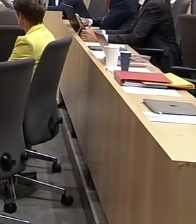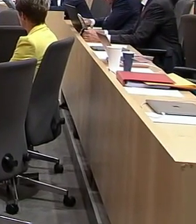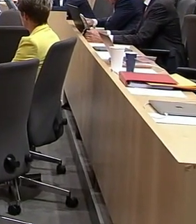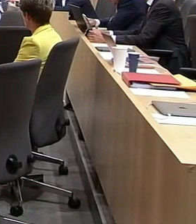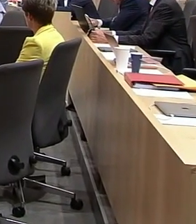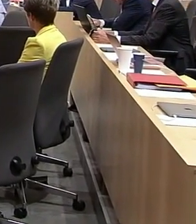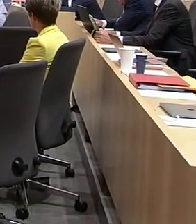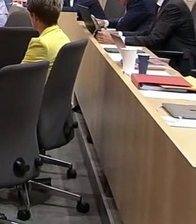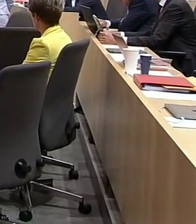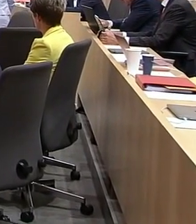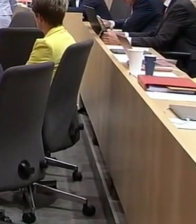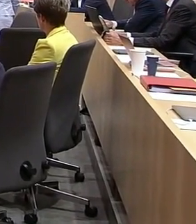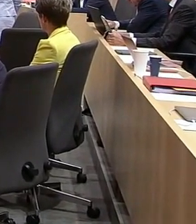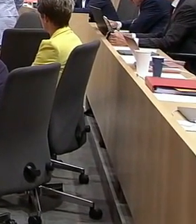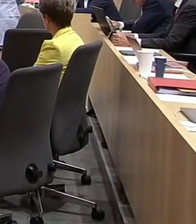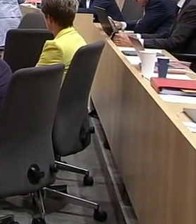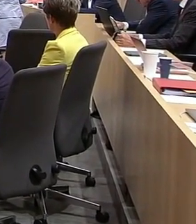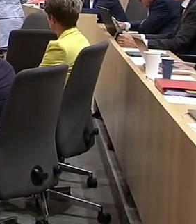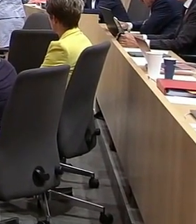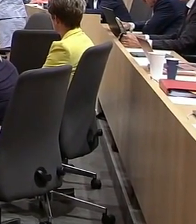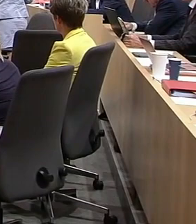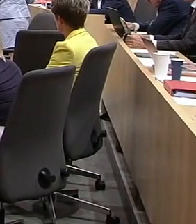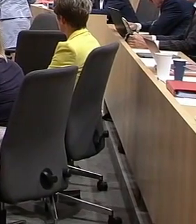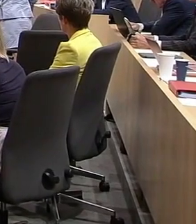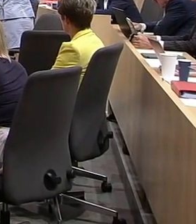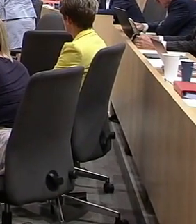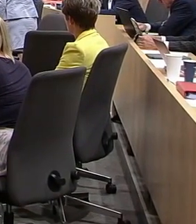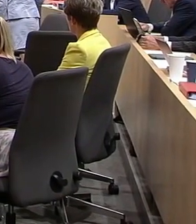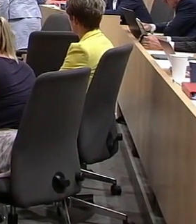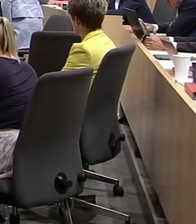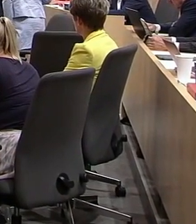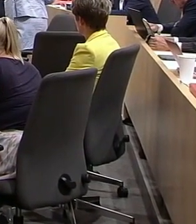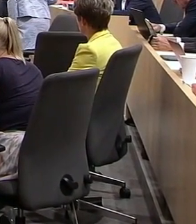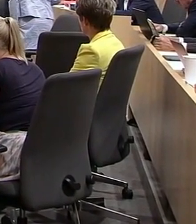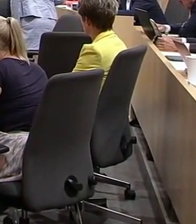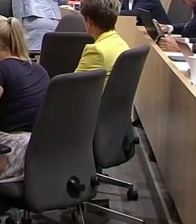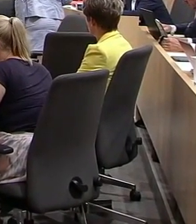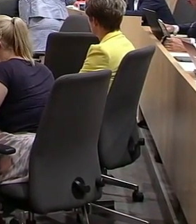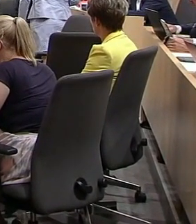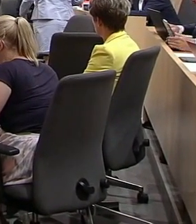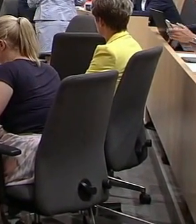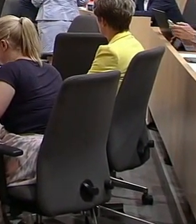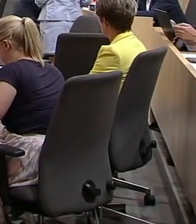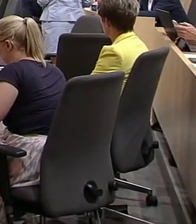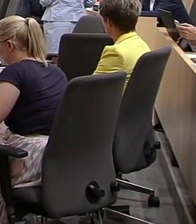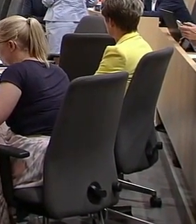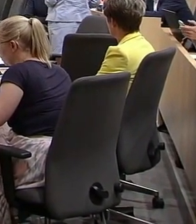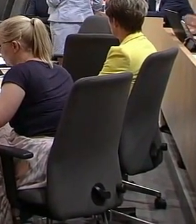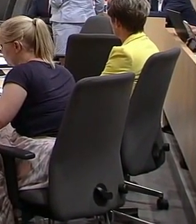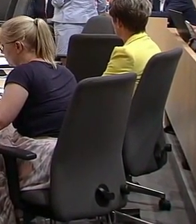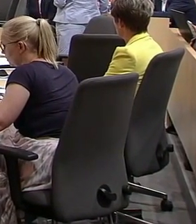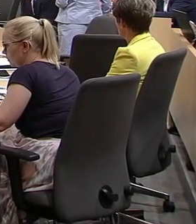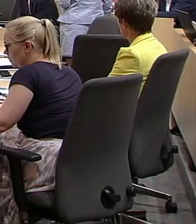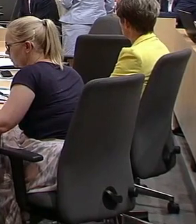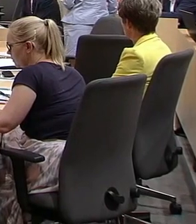erhöht und um weitere 250 euro inflationsabgeltung ab oktober bekommen damit alle in